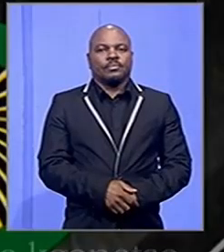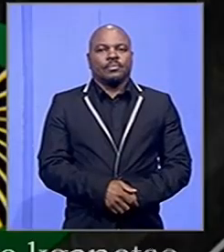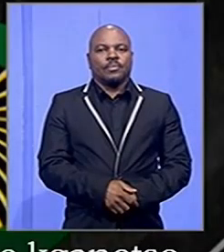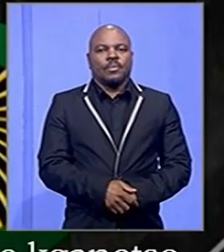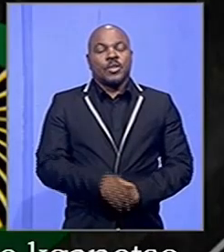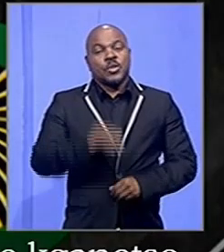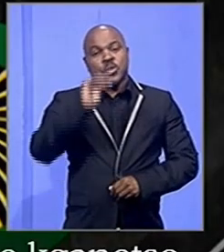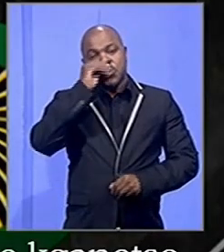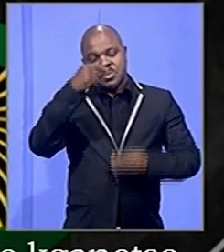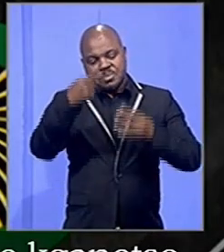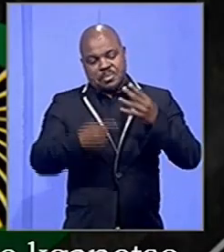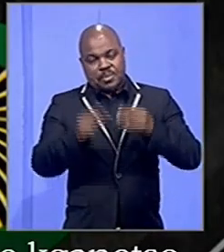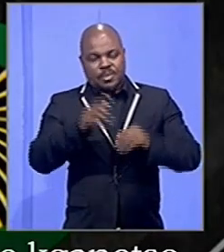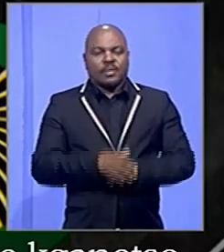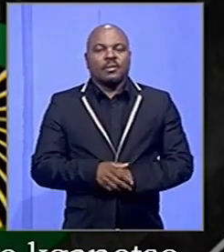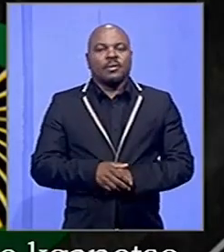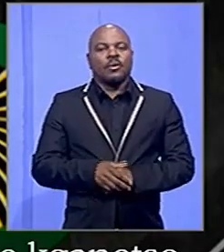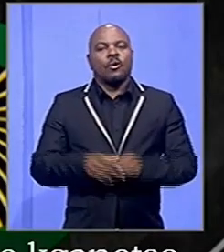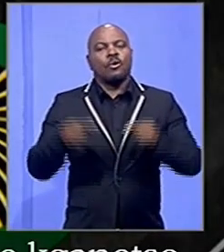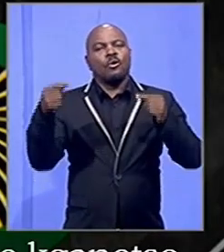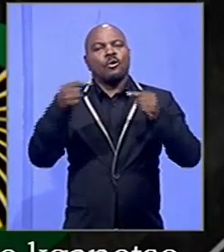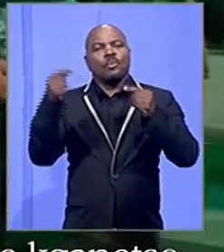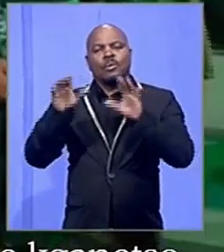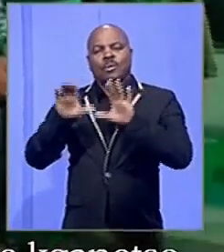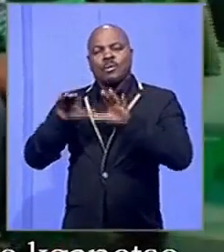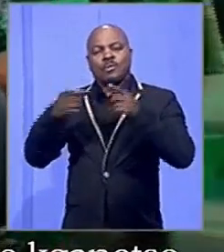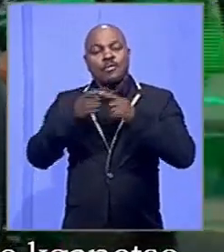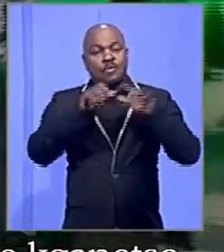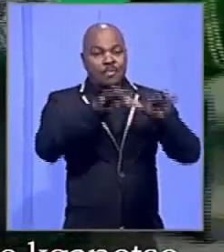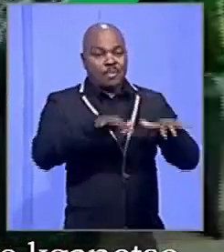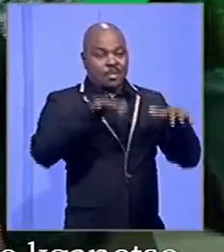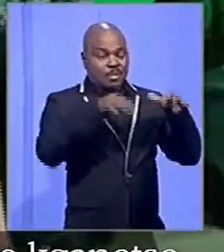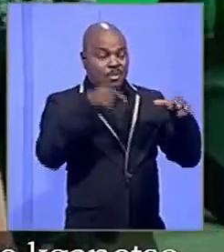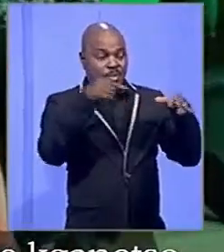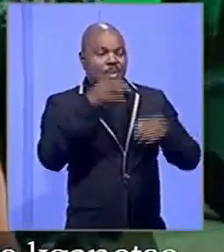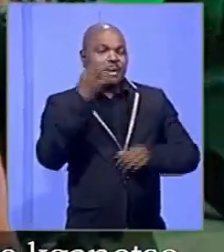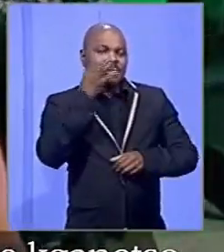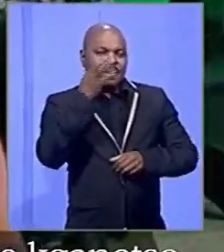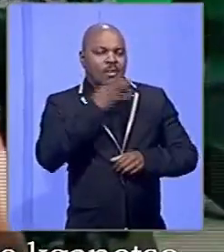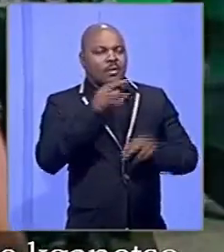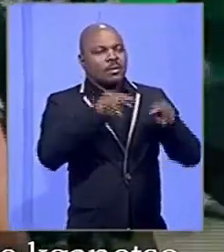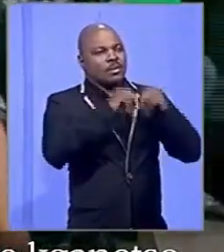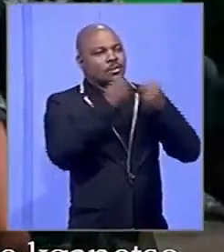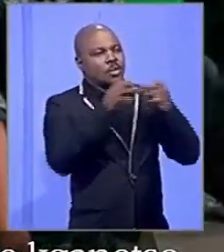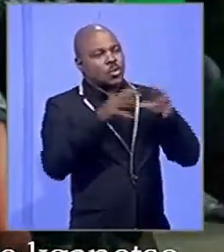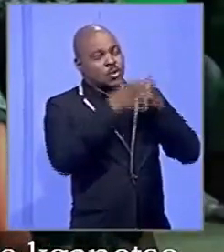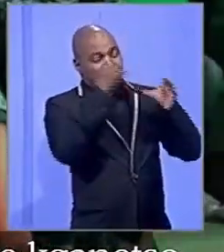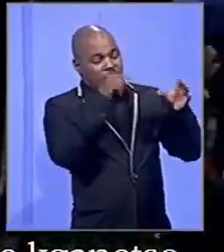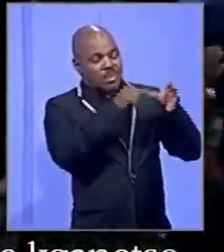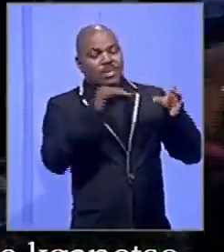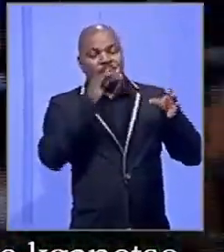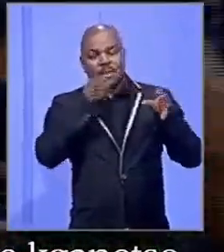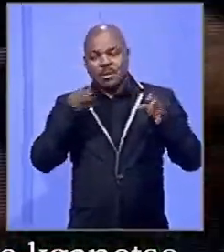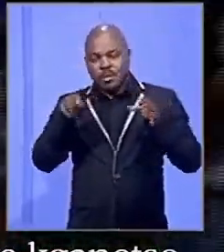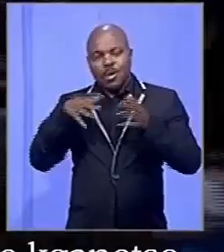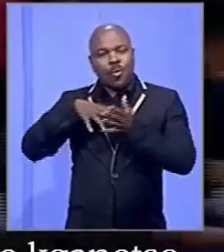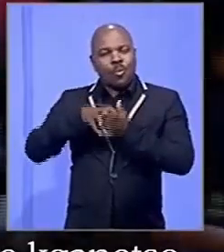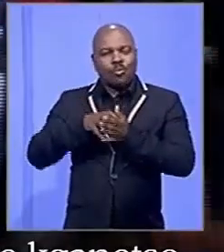Mo kgasong eno re utlwa fa makoko kganetso a le mmalwa kwa palamenteng a re puso tshwaraganelo ga e koafatse